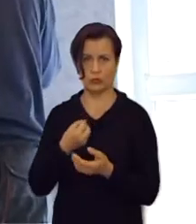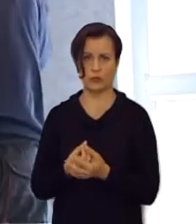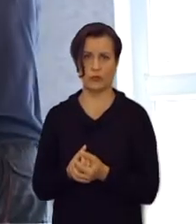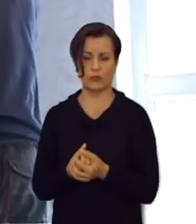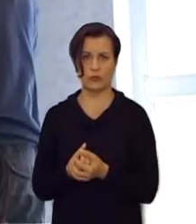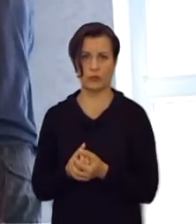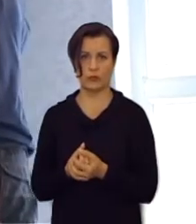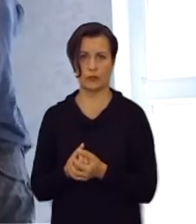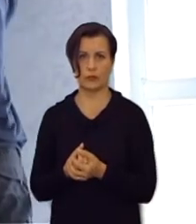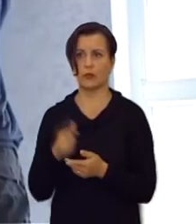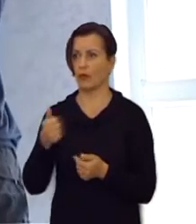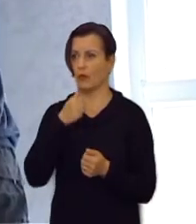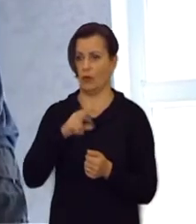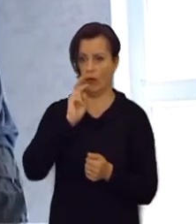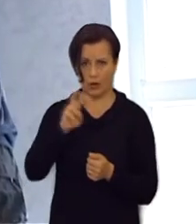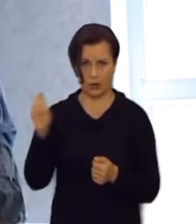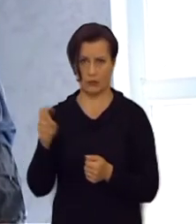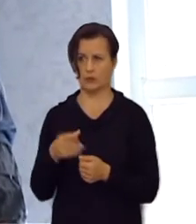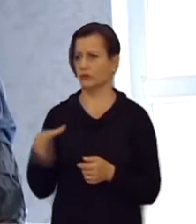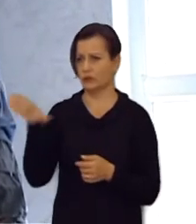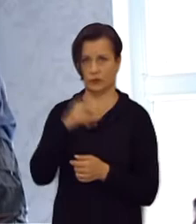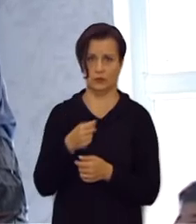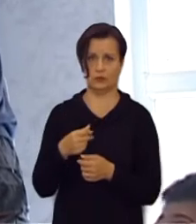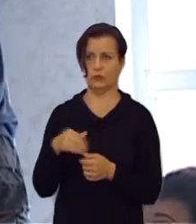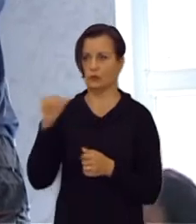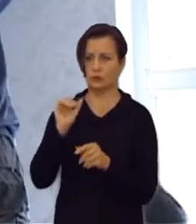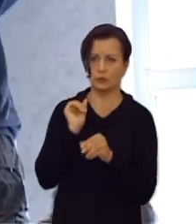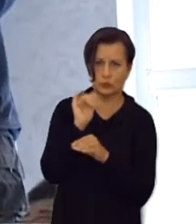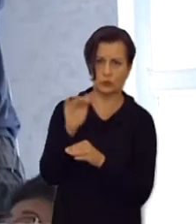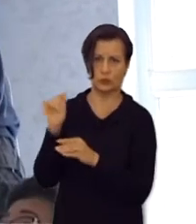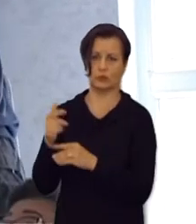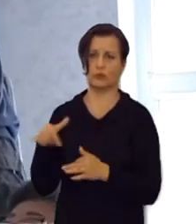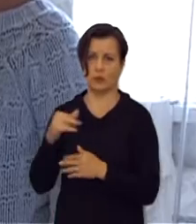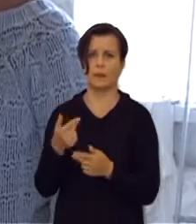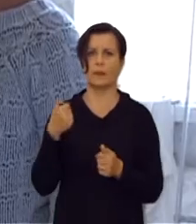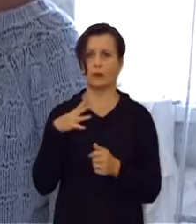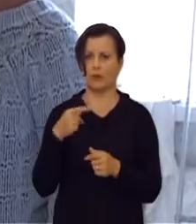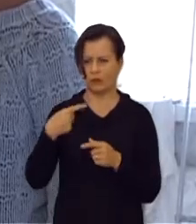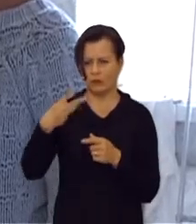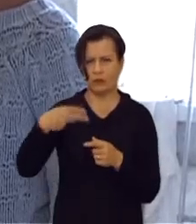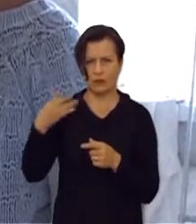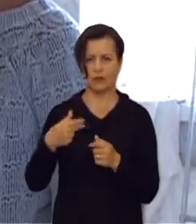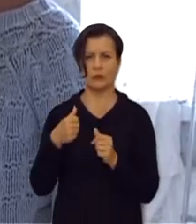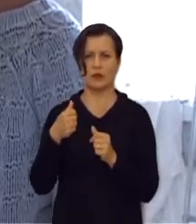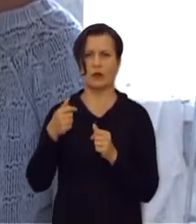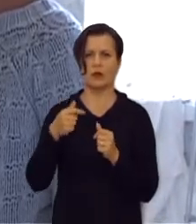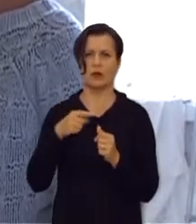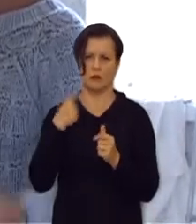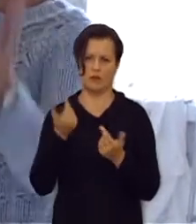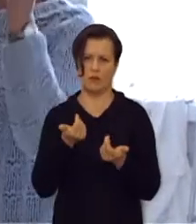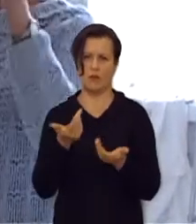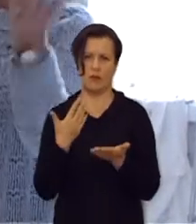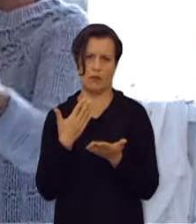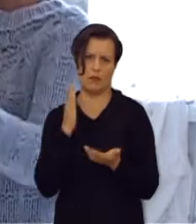apdailą. O eiti visur einame, kur pasiunčia, ir kelis metus Švento Jurgio bažnyčią